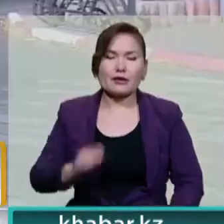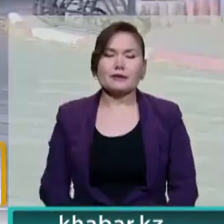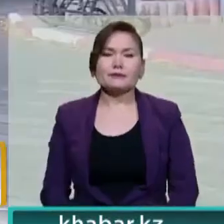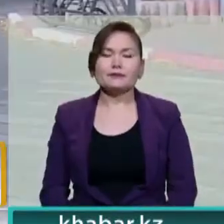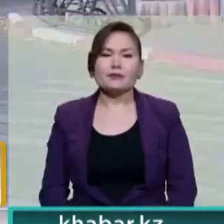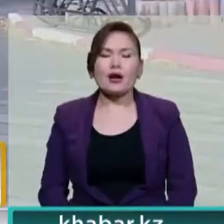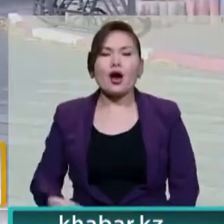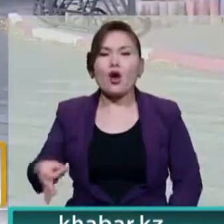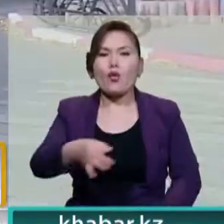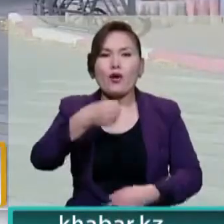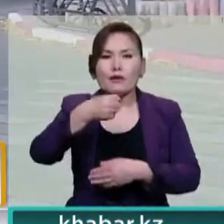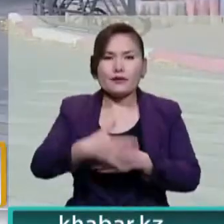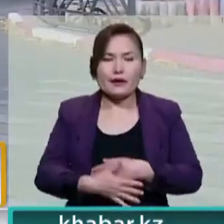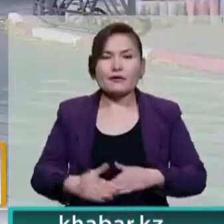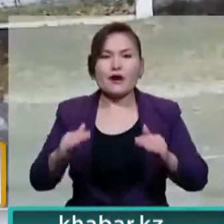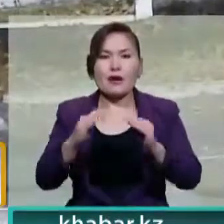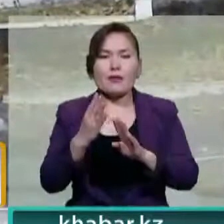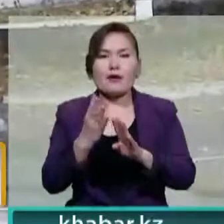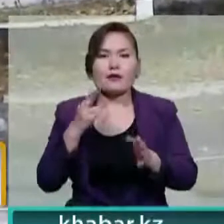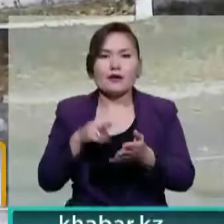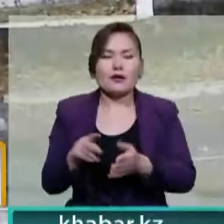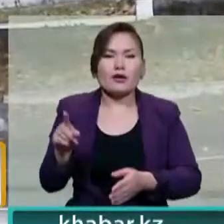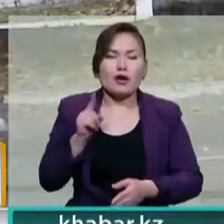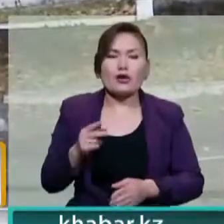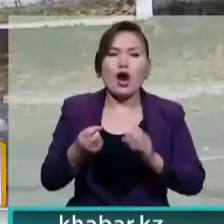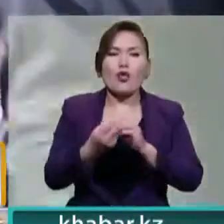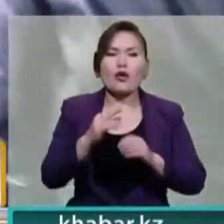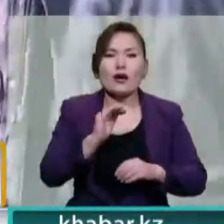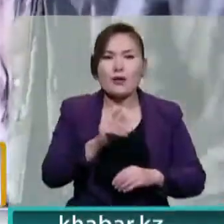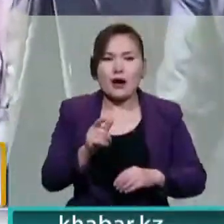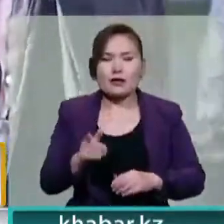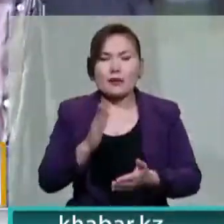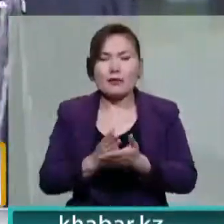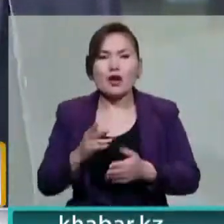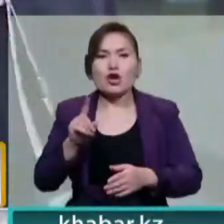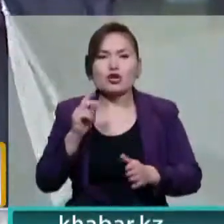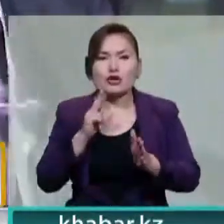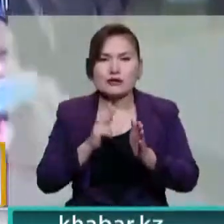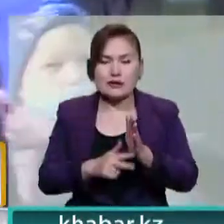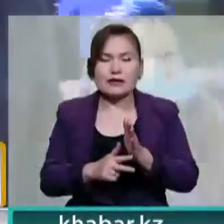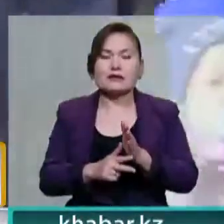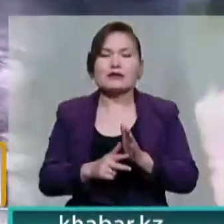категорий. Облыс орталығында баспана кезегінде тұрғандардың саны 12 мыңға жуық. Олардың 180-і